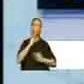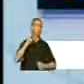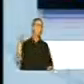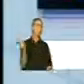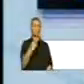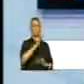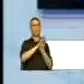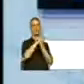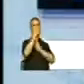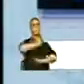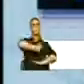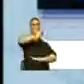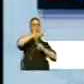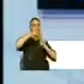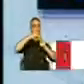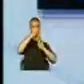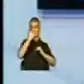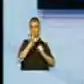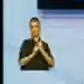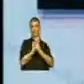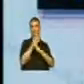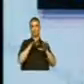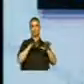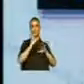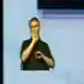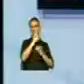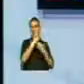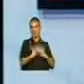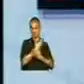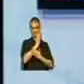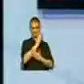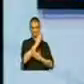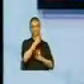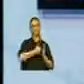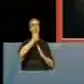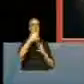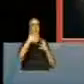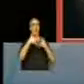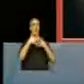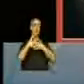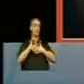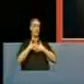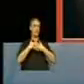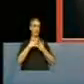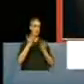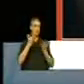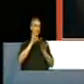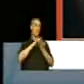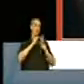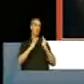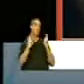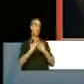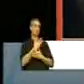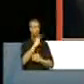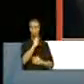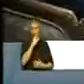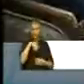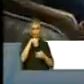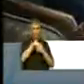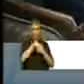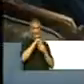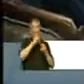הפך להיות למנהיג העולם, הוא מרכיב עכשיו את הקבינט שינהיג את ארצות הברית למחוזות חדשים, כך הוא אומר, גם בבית